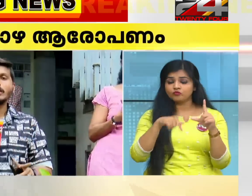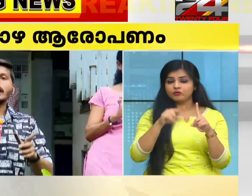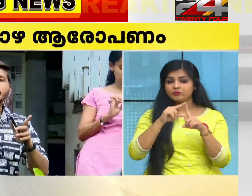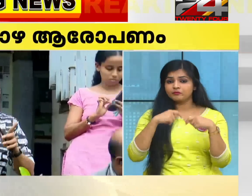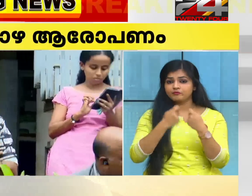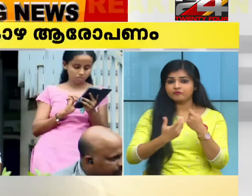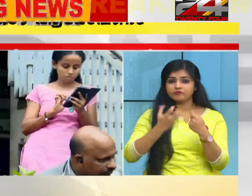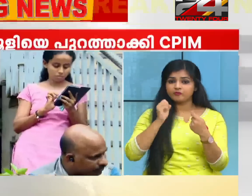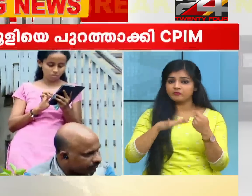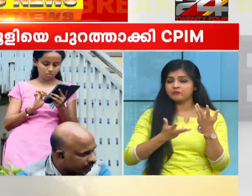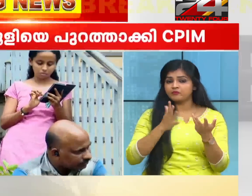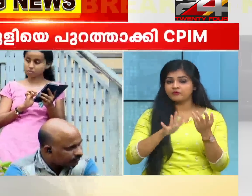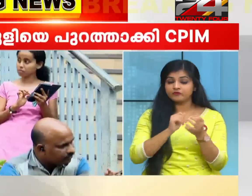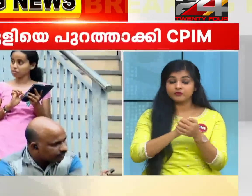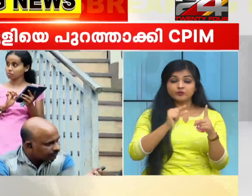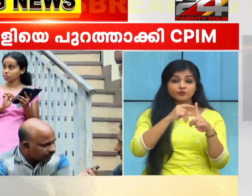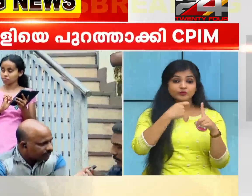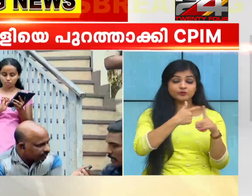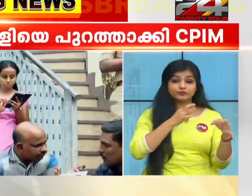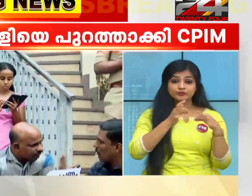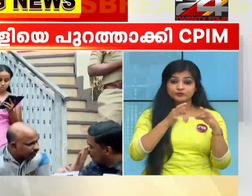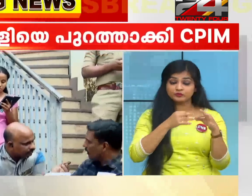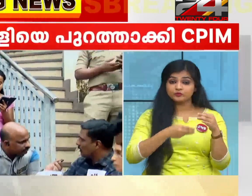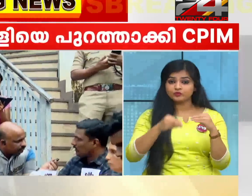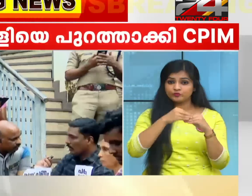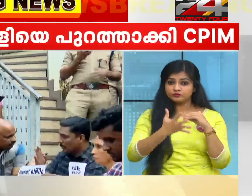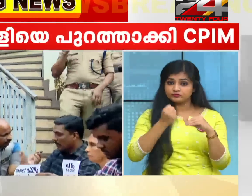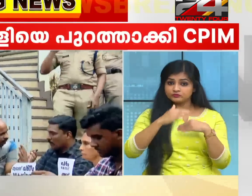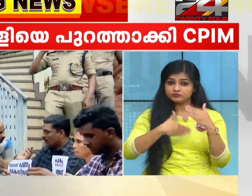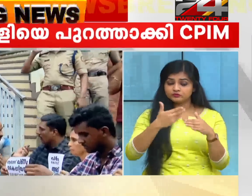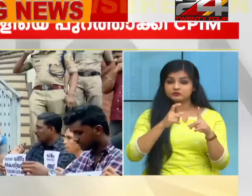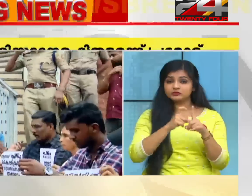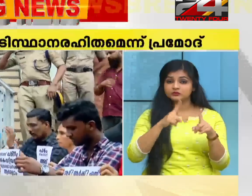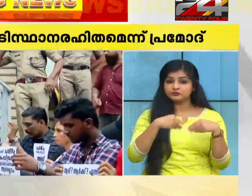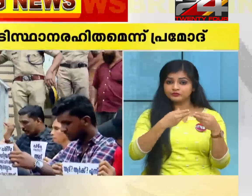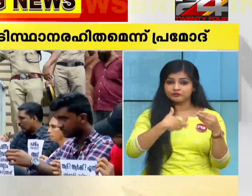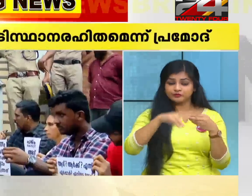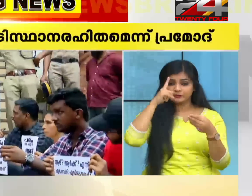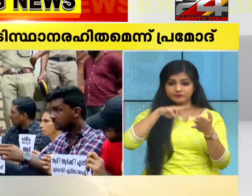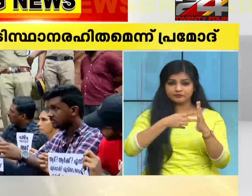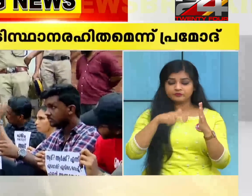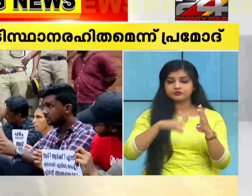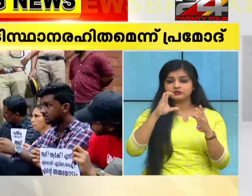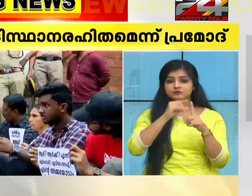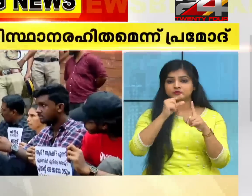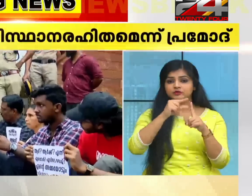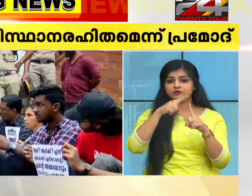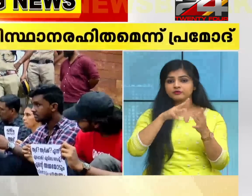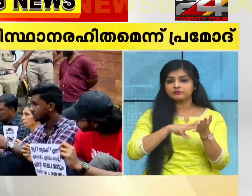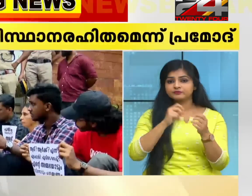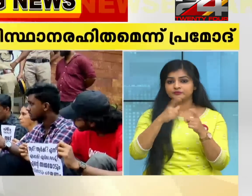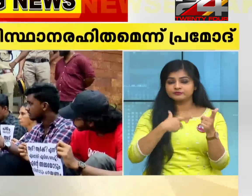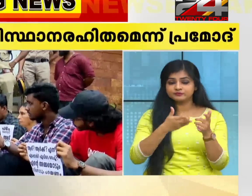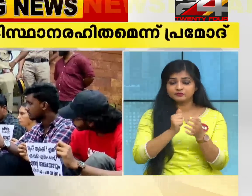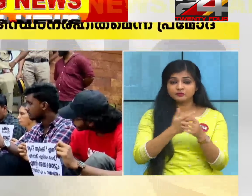അതിൻ്റെ അടിസ്ഥാനത്തിൽ പ്രമോദ് കോട്ടൂളിയുടെ വിശദീകരണം കൂടി ലഭിച്ച ശേഷം ഈ നടപടിയിലേക്ക് നിലവിൽ CPIM കടന്നു എന്നുള്ളതാണ് നാം മനസ്സിലാക്കുന്നത്. പക്ഷേ ഈ